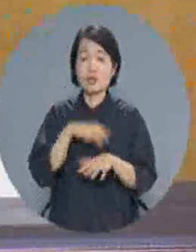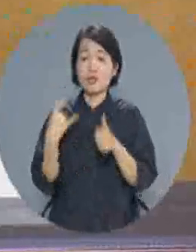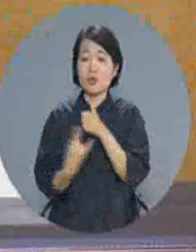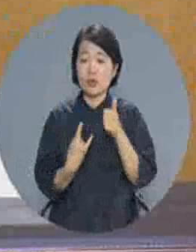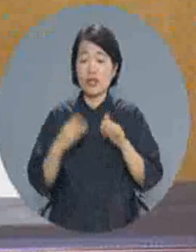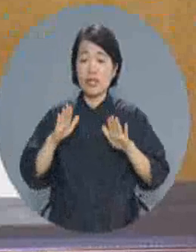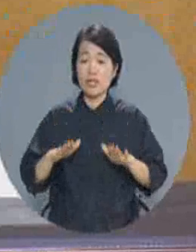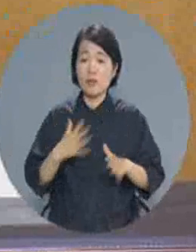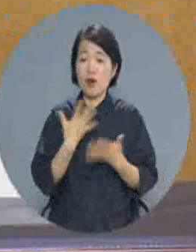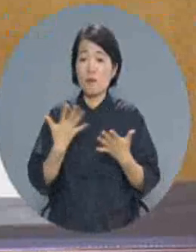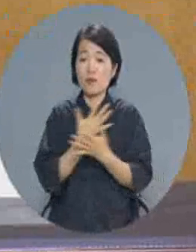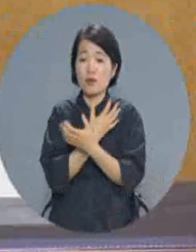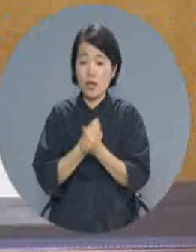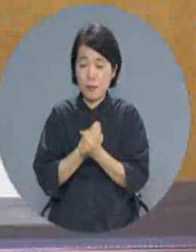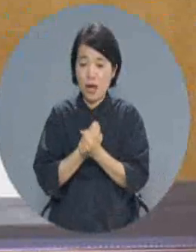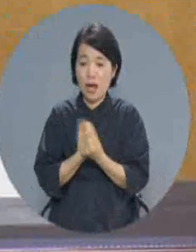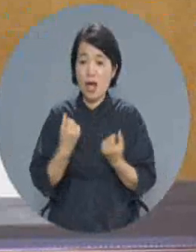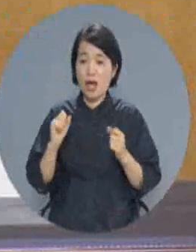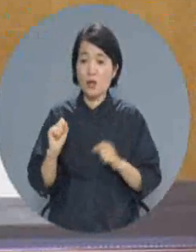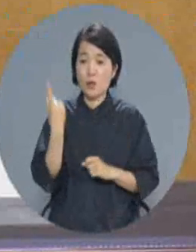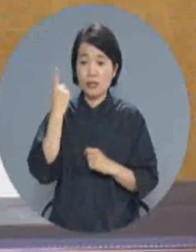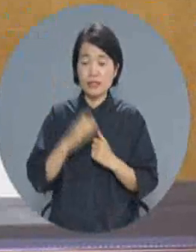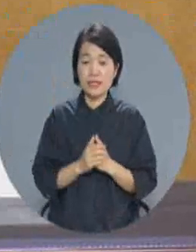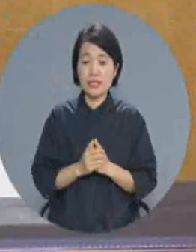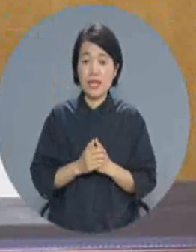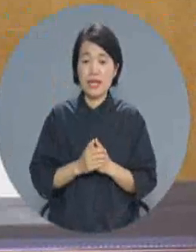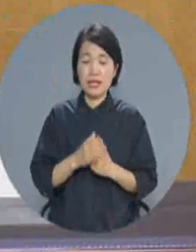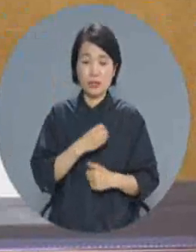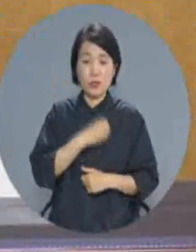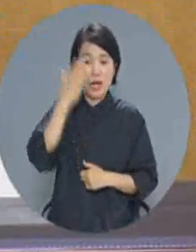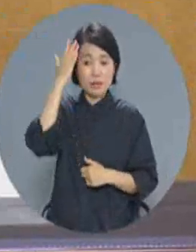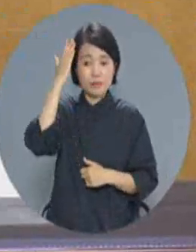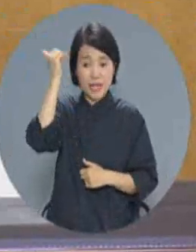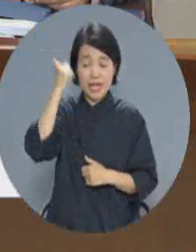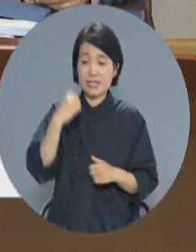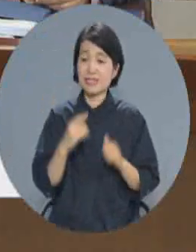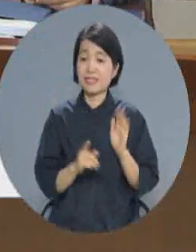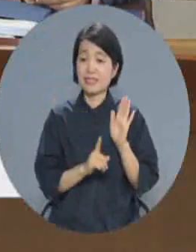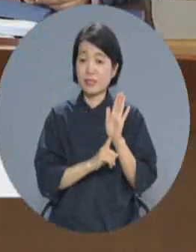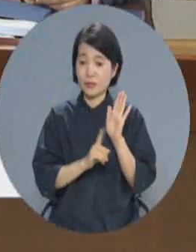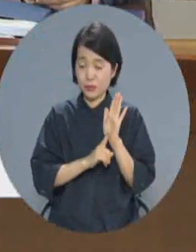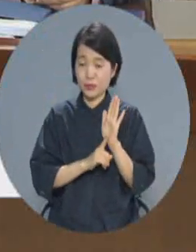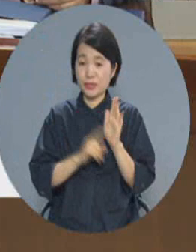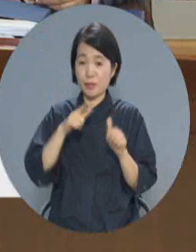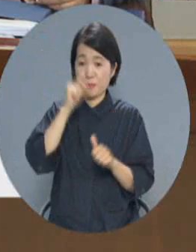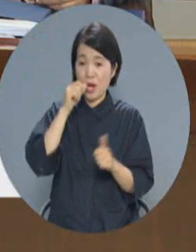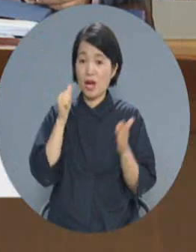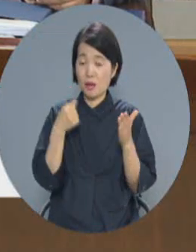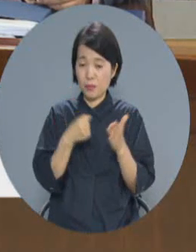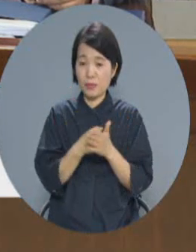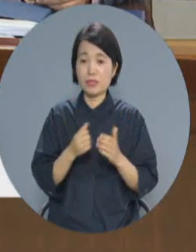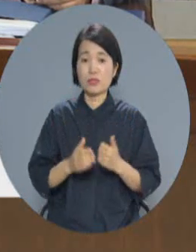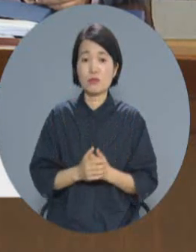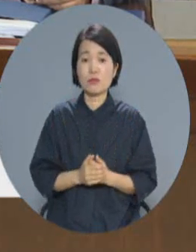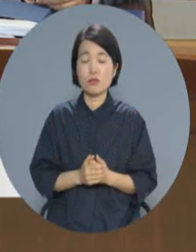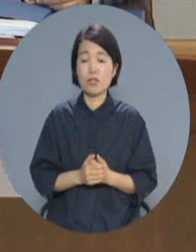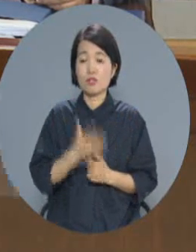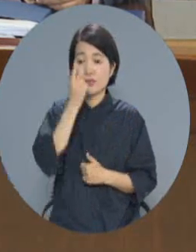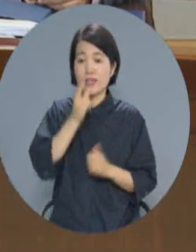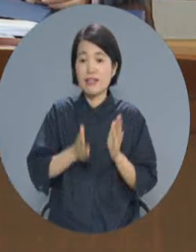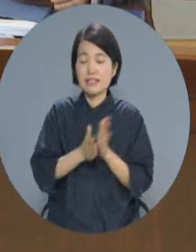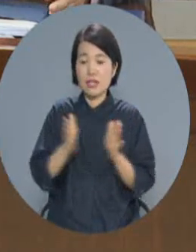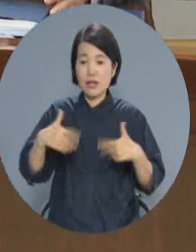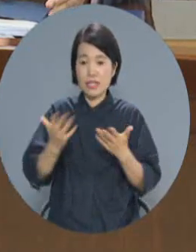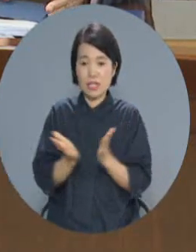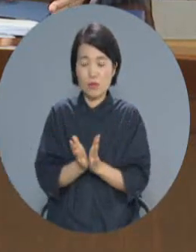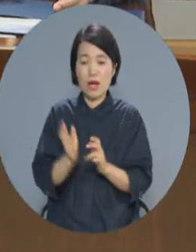또 이번 업무 협약 체결과 함께 강성채 조합장을 명예 홍보대사로 위촉했으며 순천농협을 시작으로 전국의 기관,